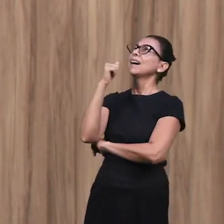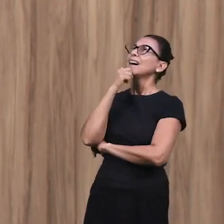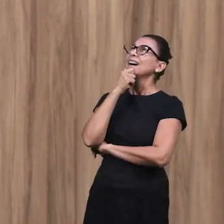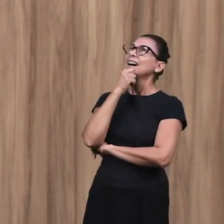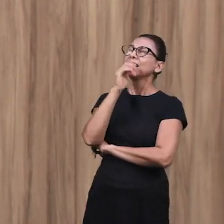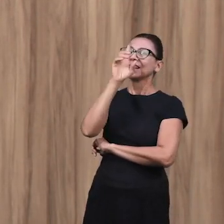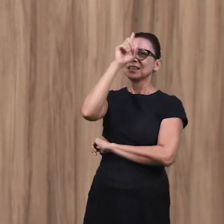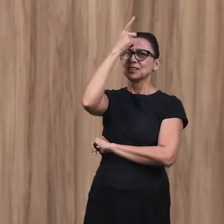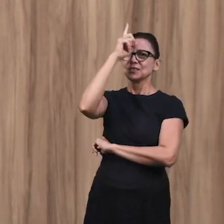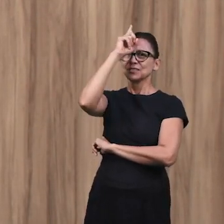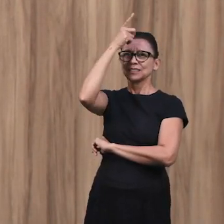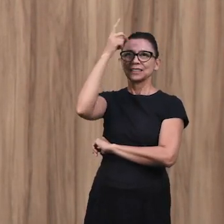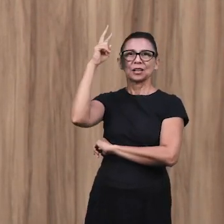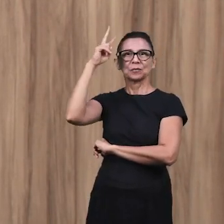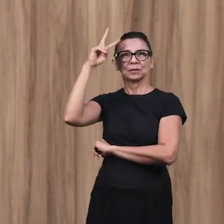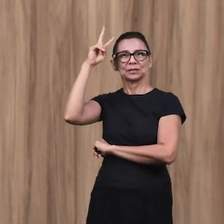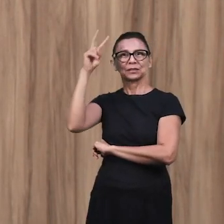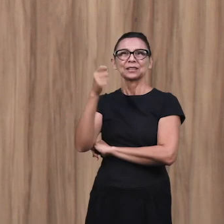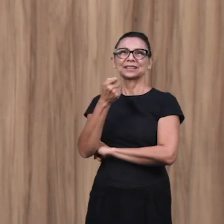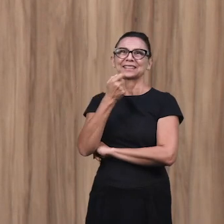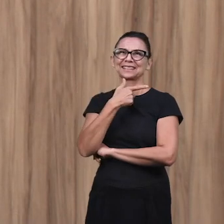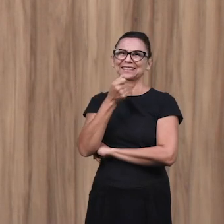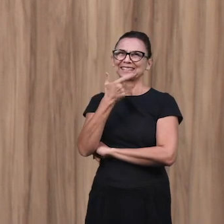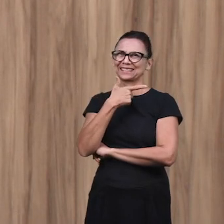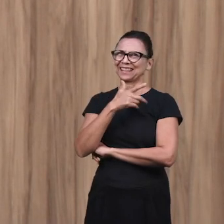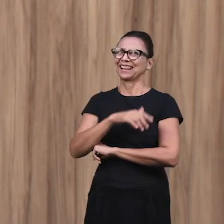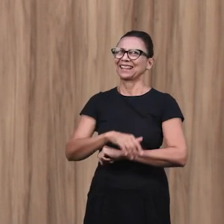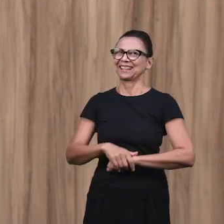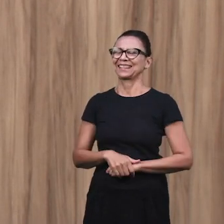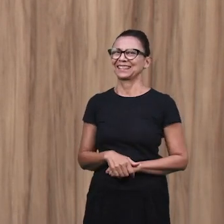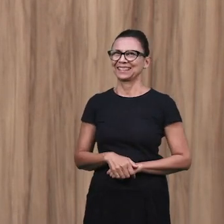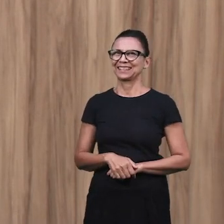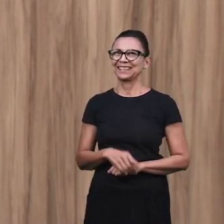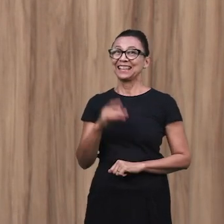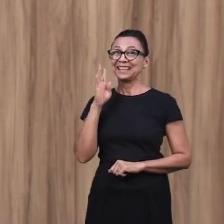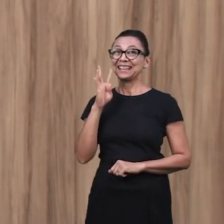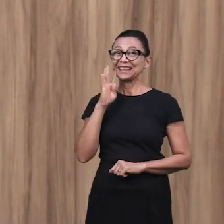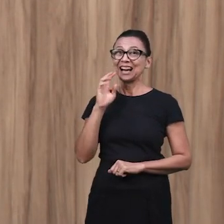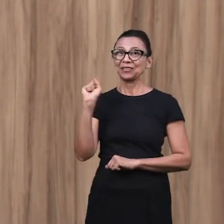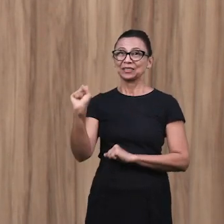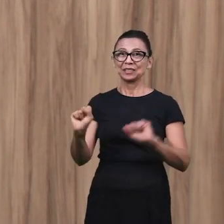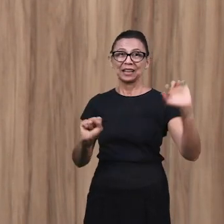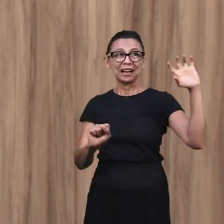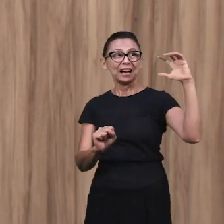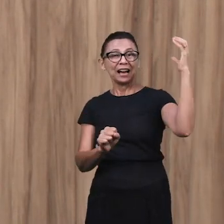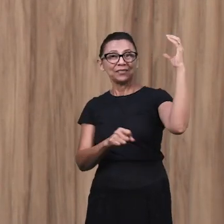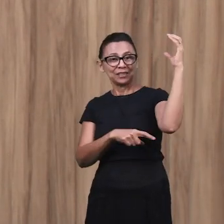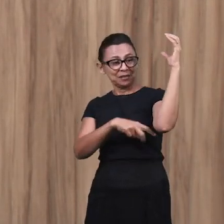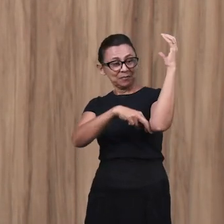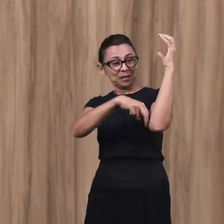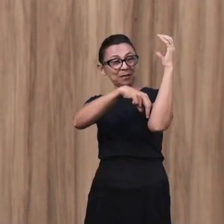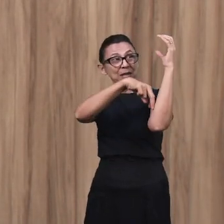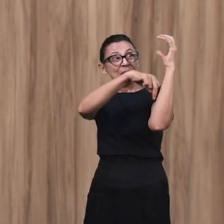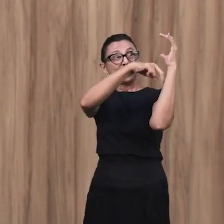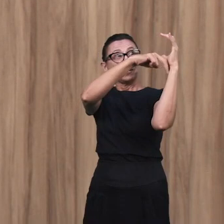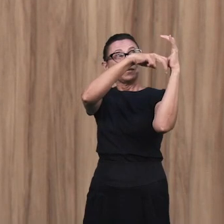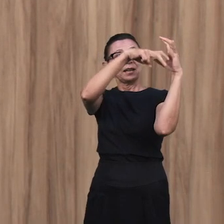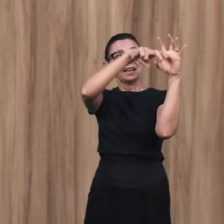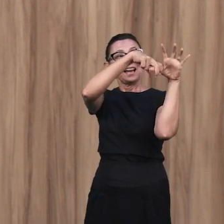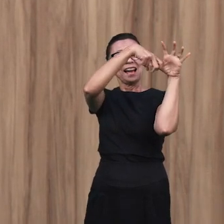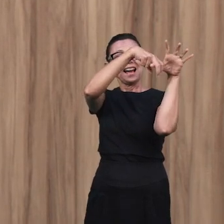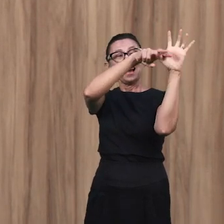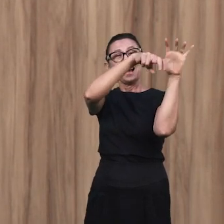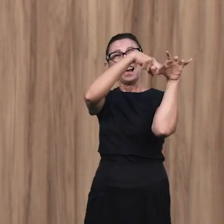une histoire rigolote où chacun vante une partie. Et l'aventure de monter sur des arbres,